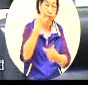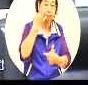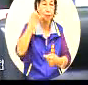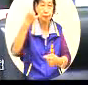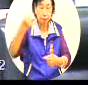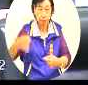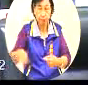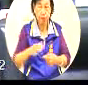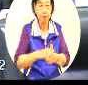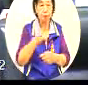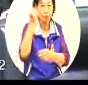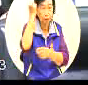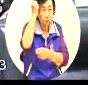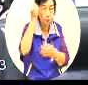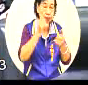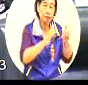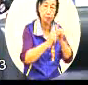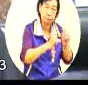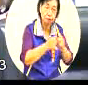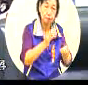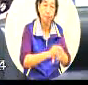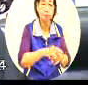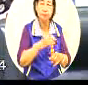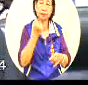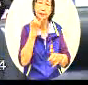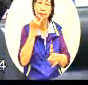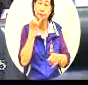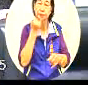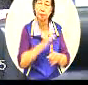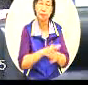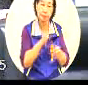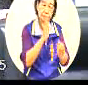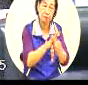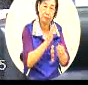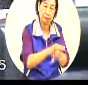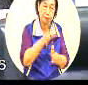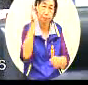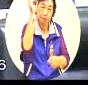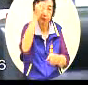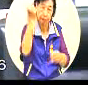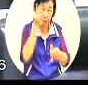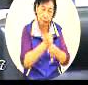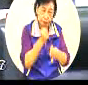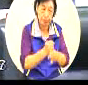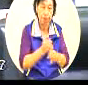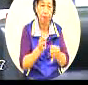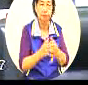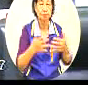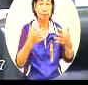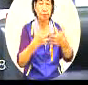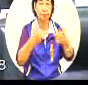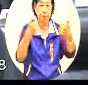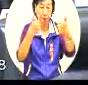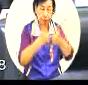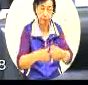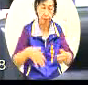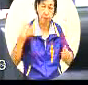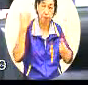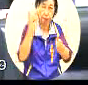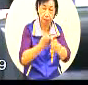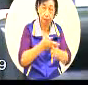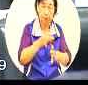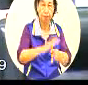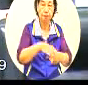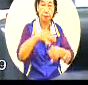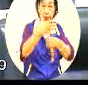旗津区的居民能够在地就业，在旗津区有法度有他的工作机会，甚至除了第一个保障